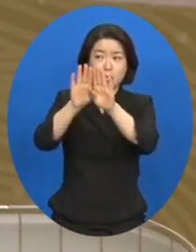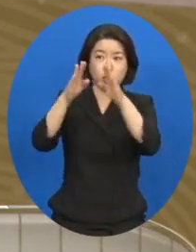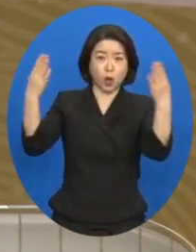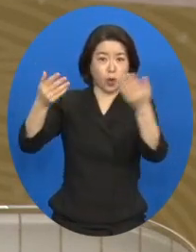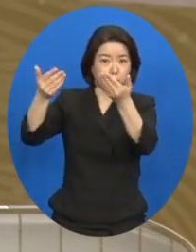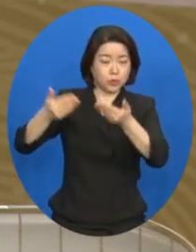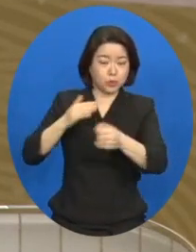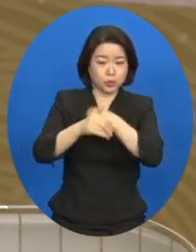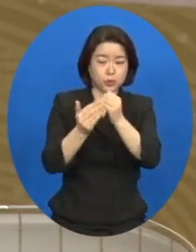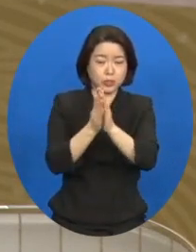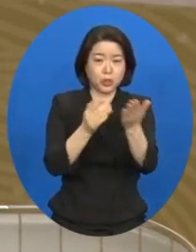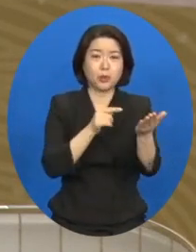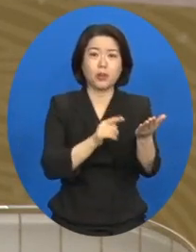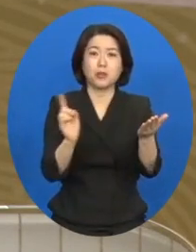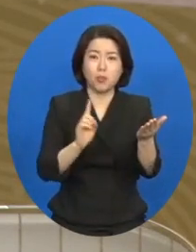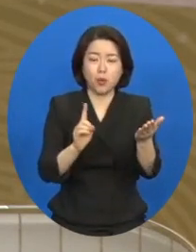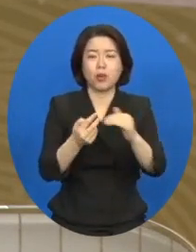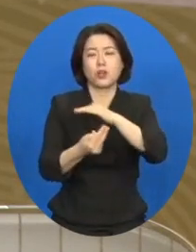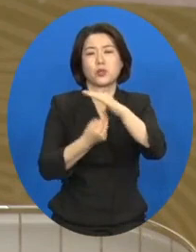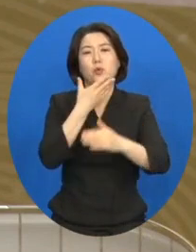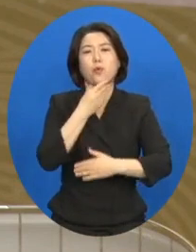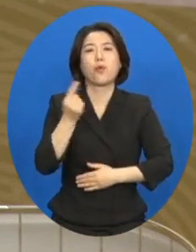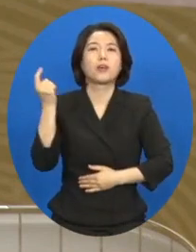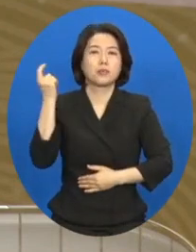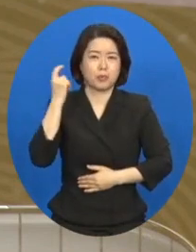성경이 요한복음입니다.